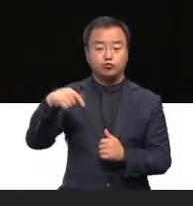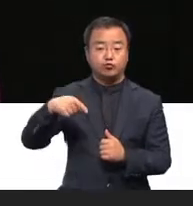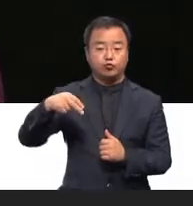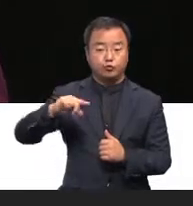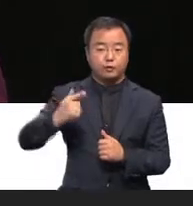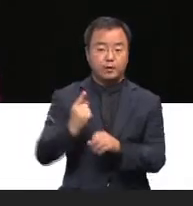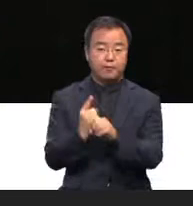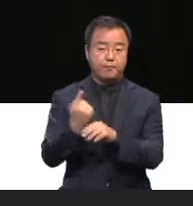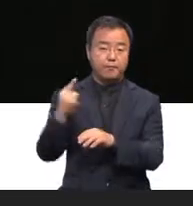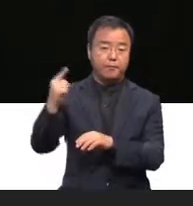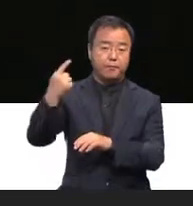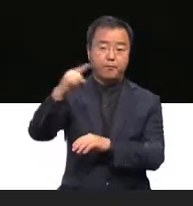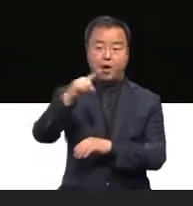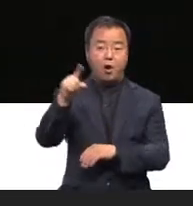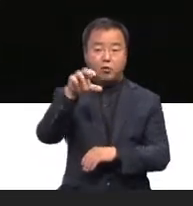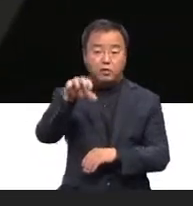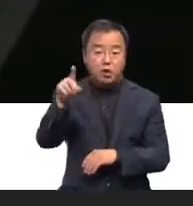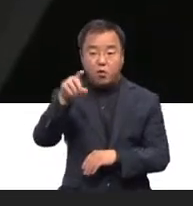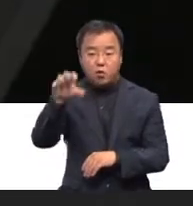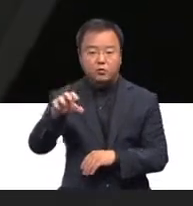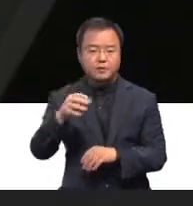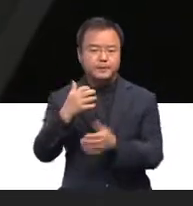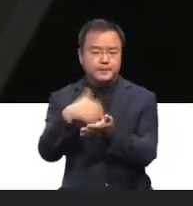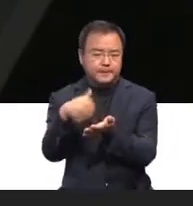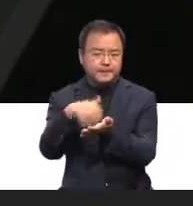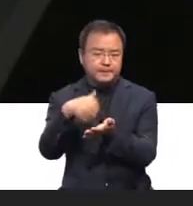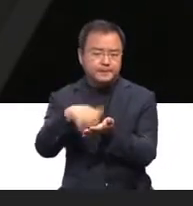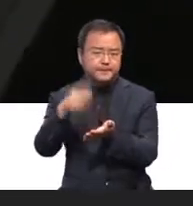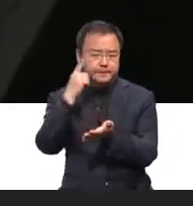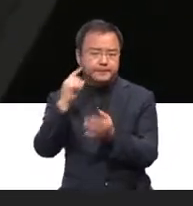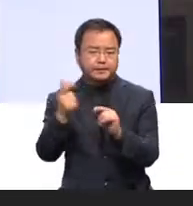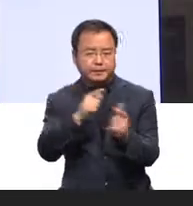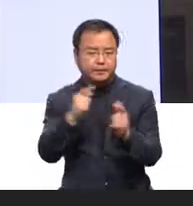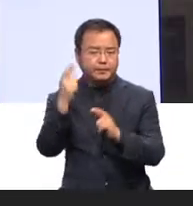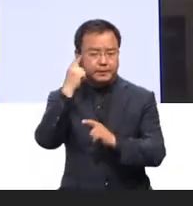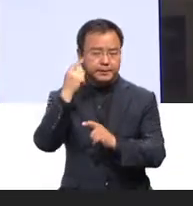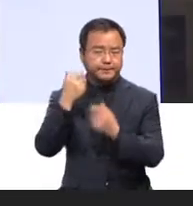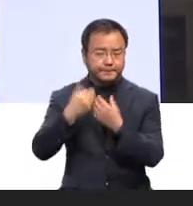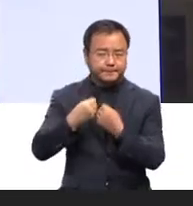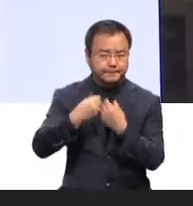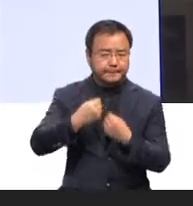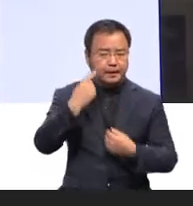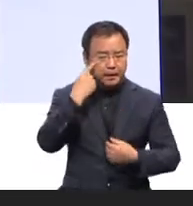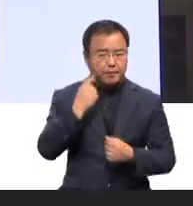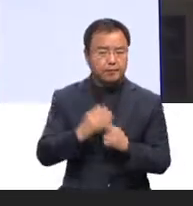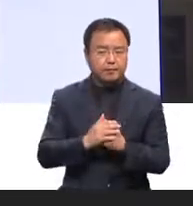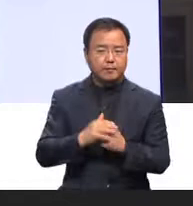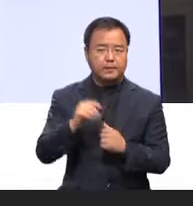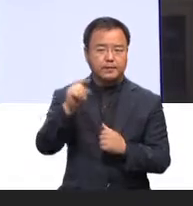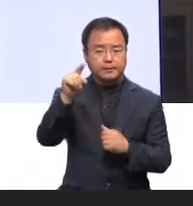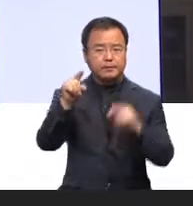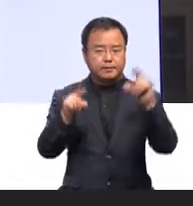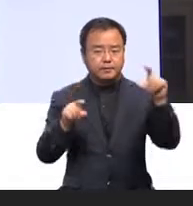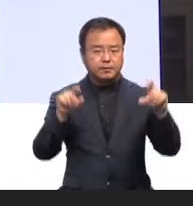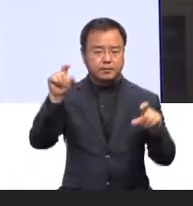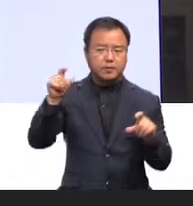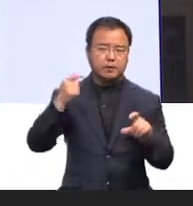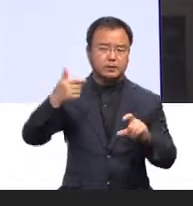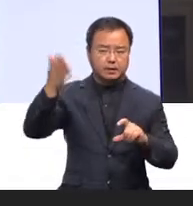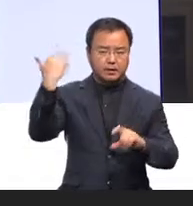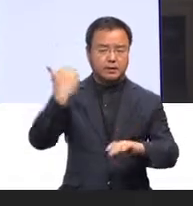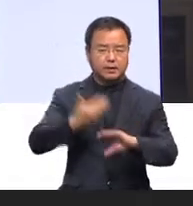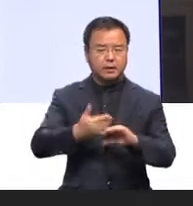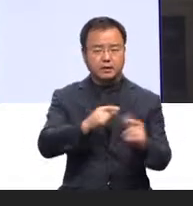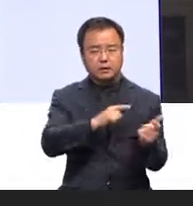있는지 계산을 하게 되는데요. 그럴 때 여러 가지 모델링을 해야 돼요. 이런 것들은 또 다른 그 전에 있었던